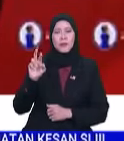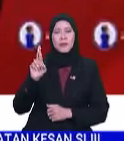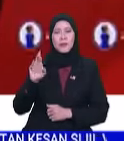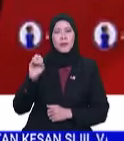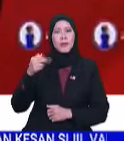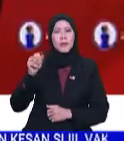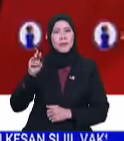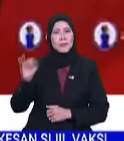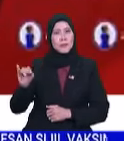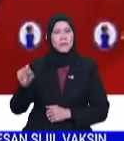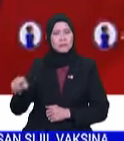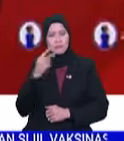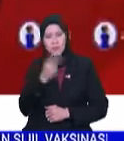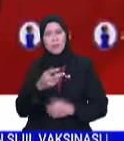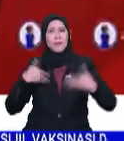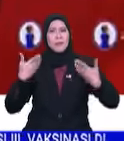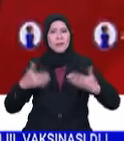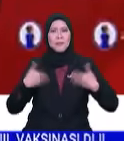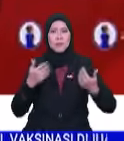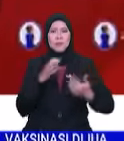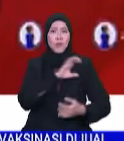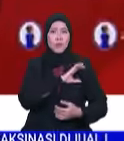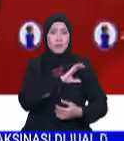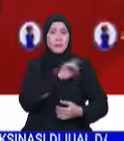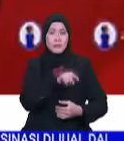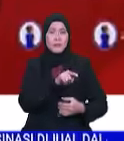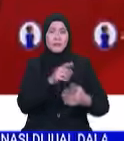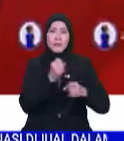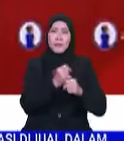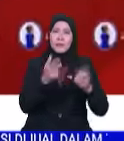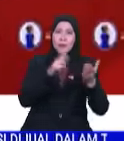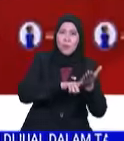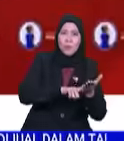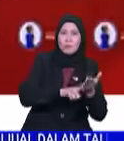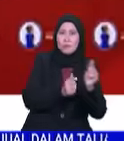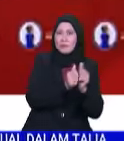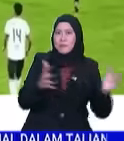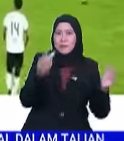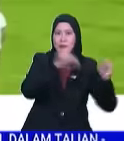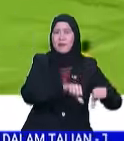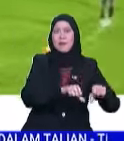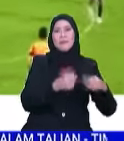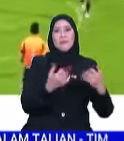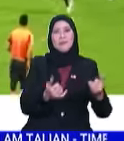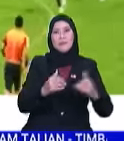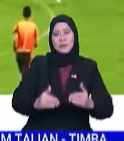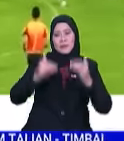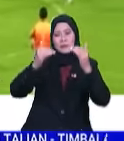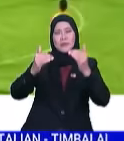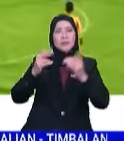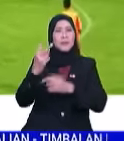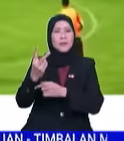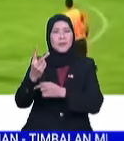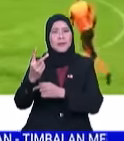dia gembira melihat prestasi pemain PDRM ketika meleburkan rekod tanpa kalah pasukan tangga kedua Terengganu